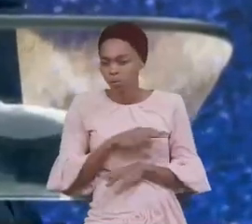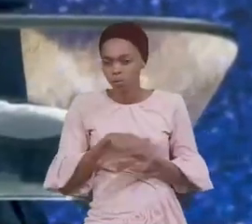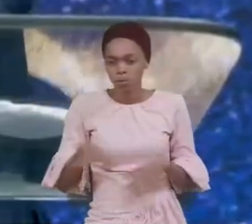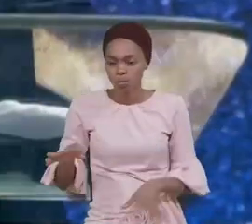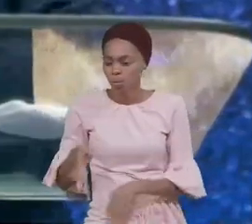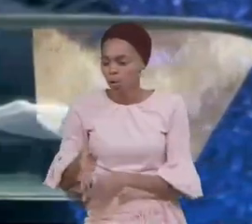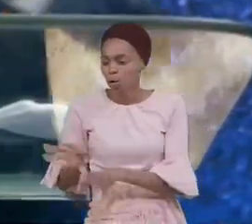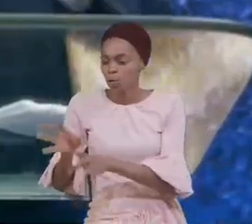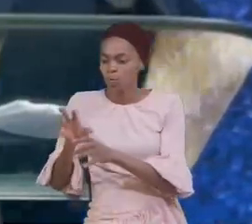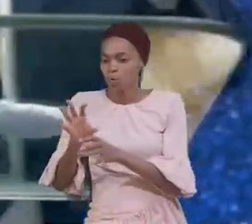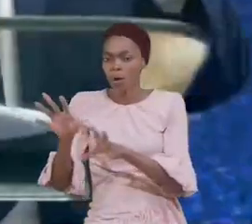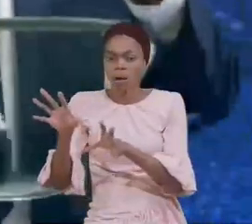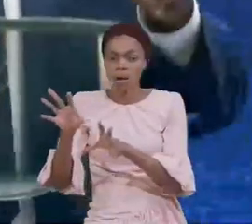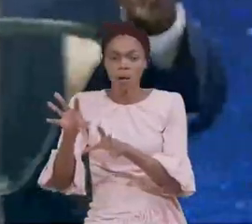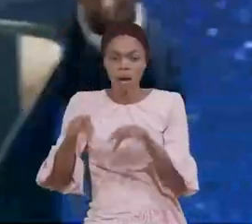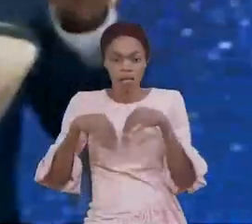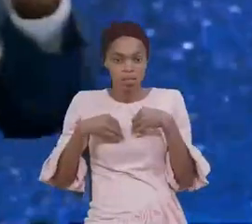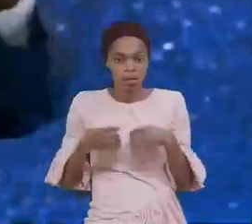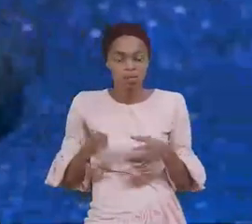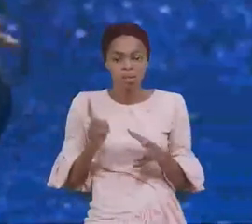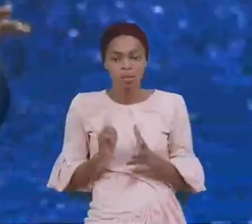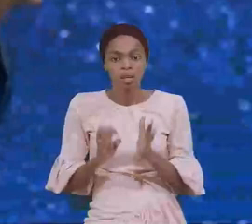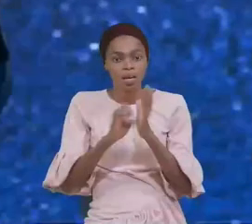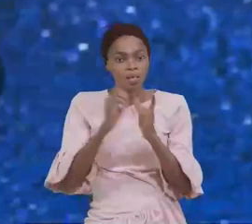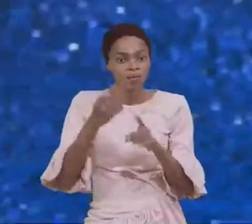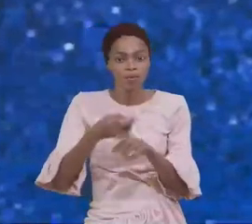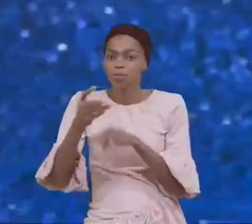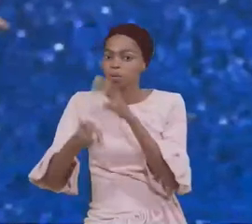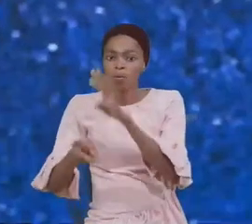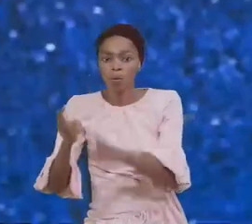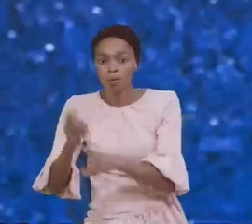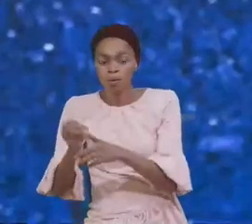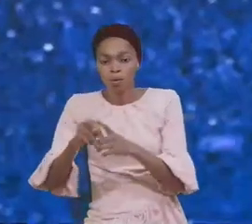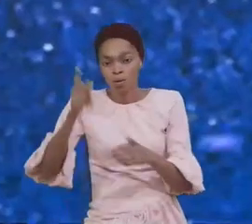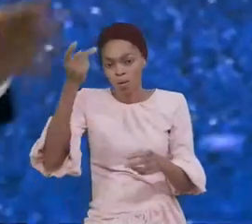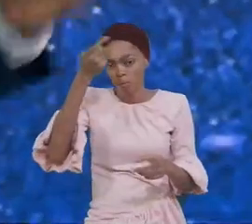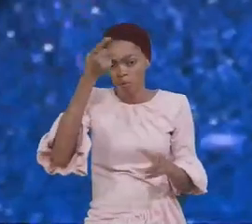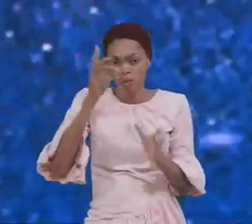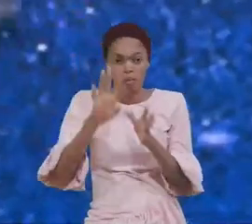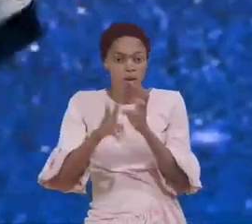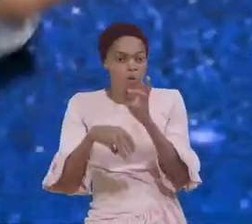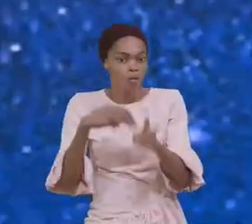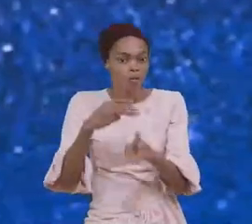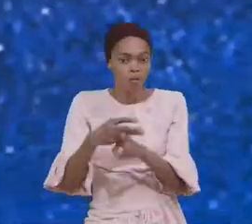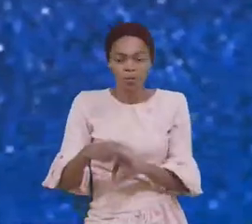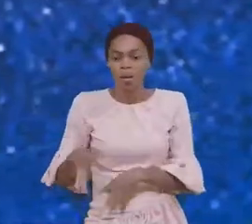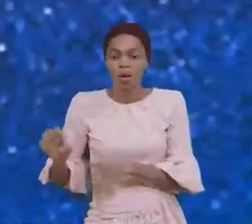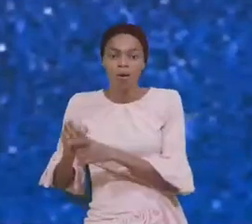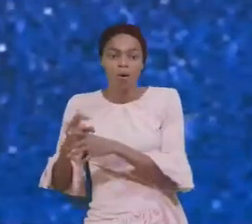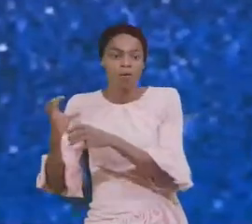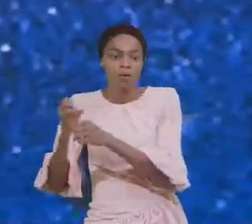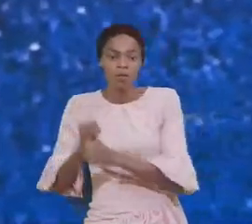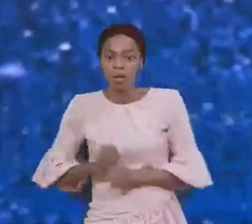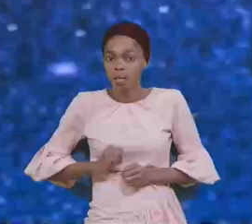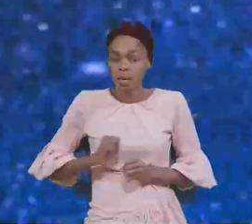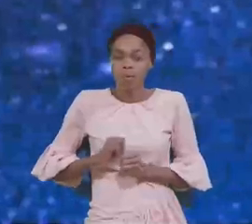du monde industriel. Nous prenons notre exemple, notre modèle, notre exemple des